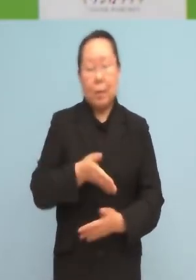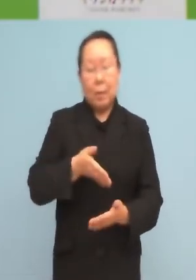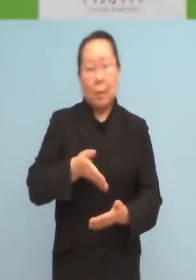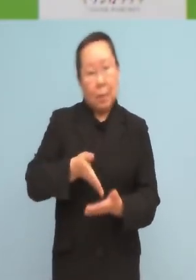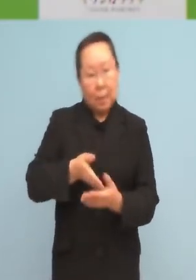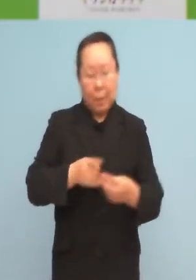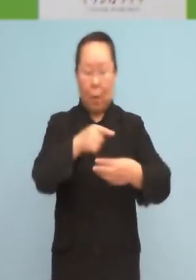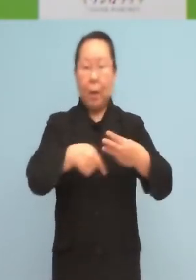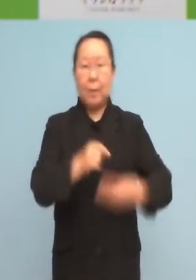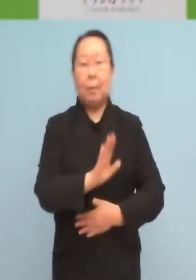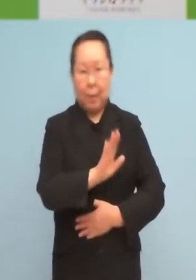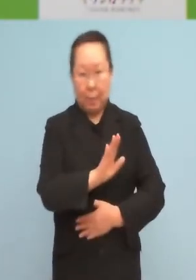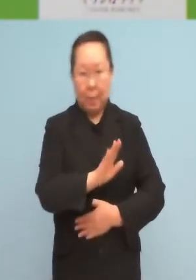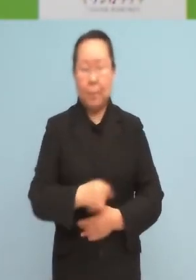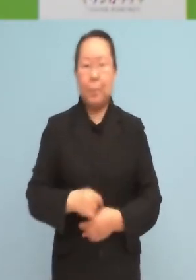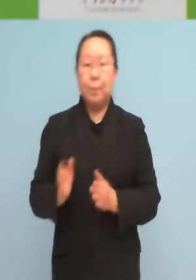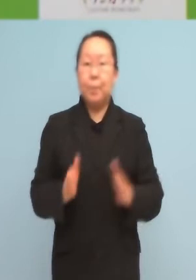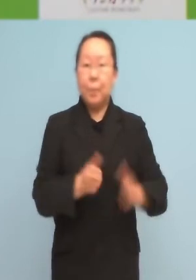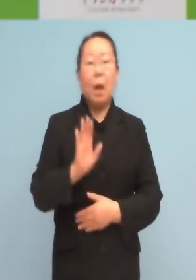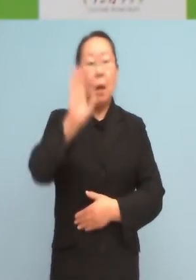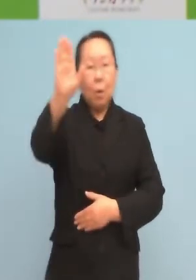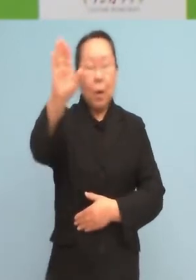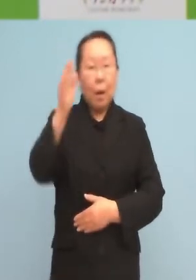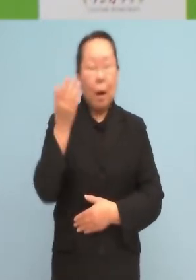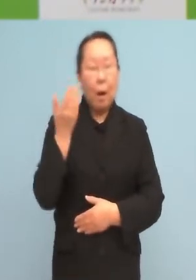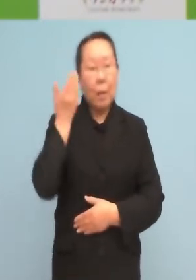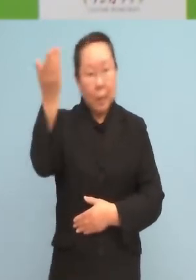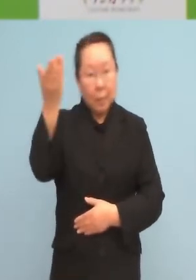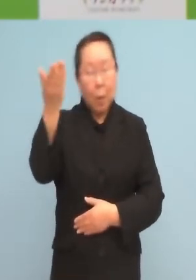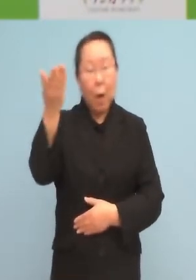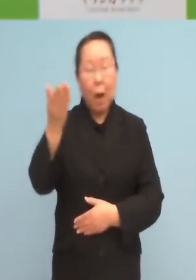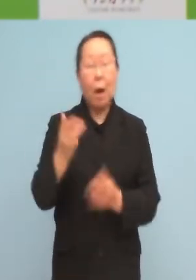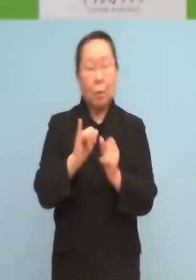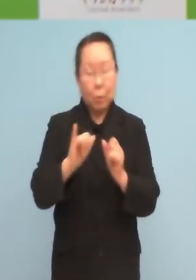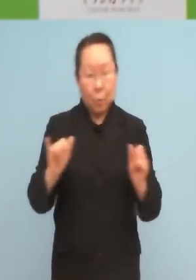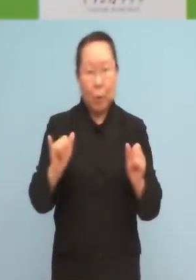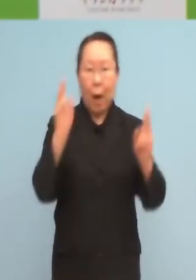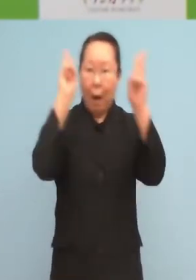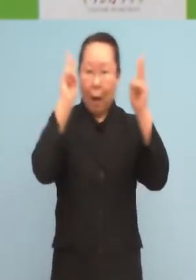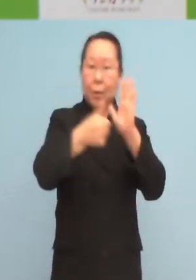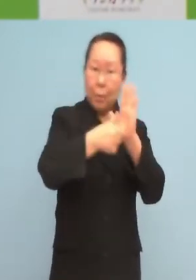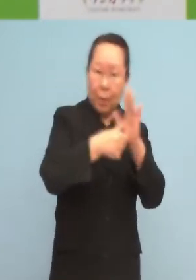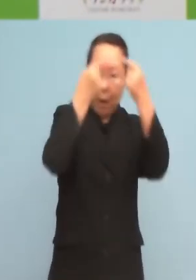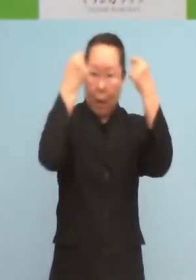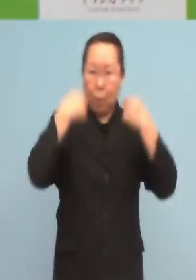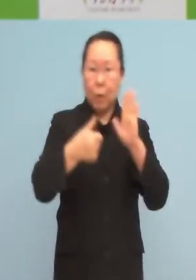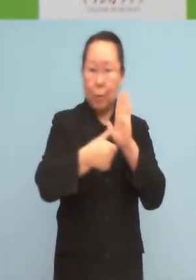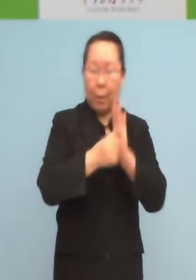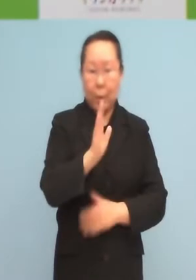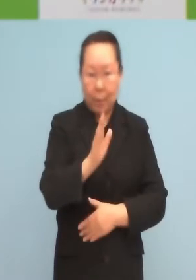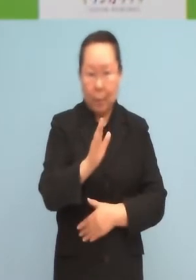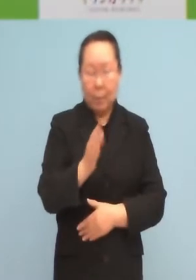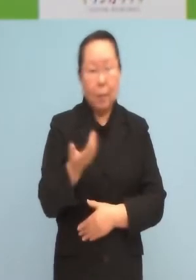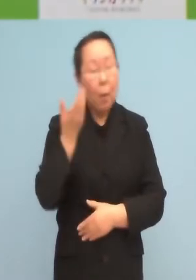ります。 これからご質問をお受けいたします。ご発言の際には社名とお名前をお願いいたします。それではご質問の